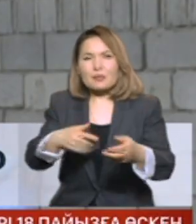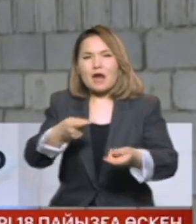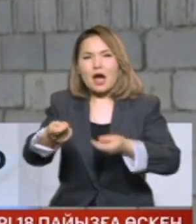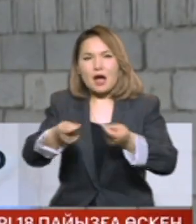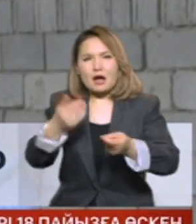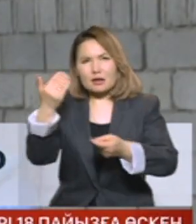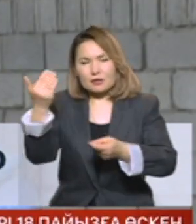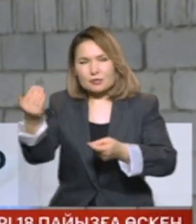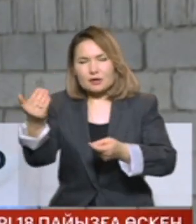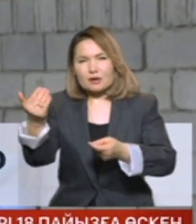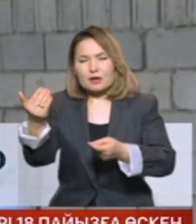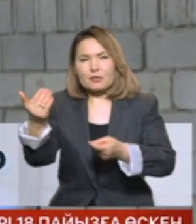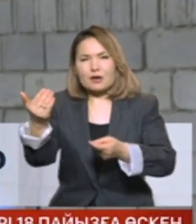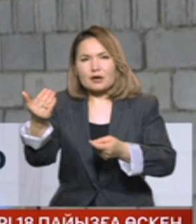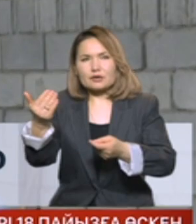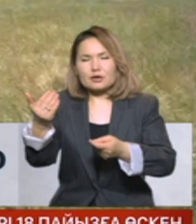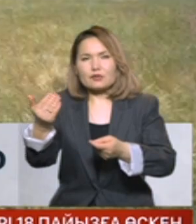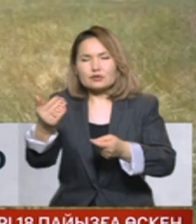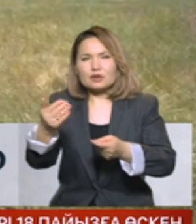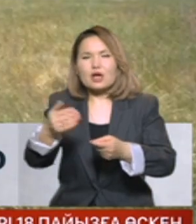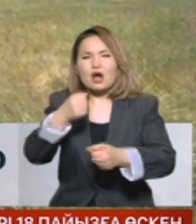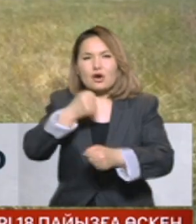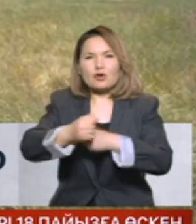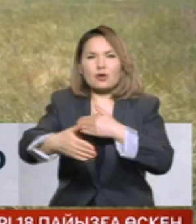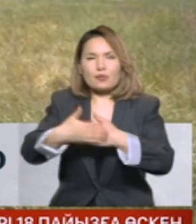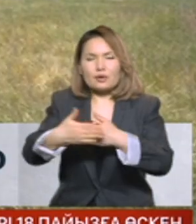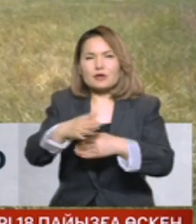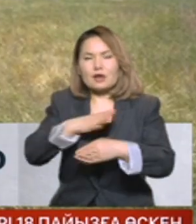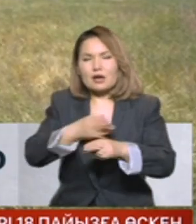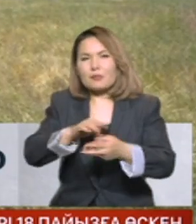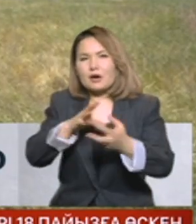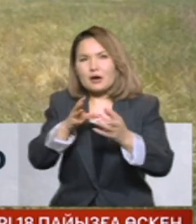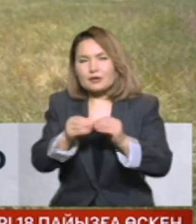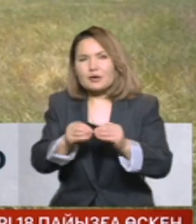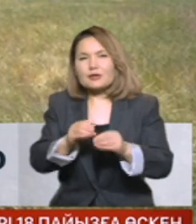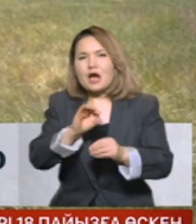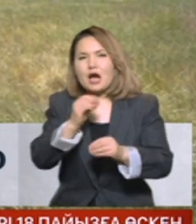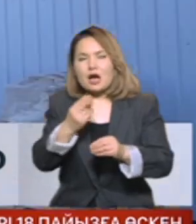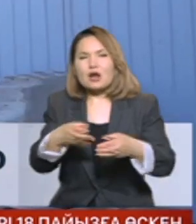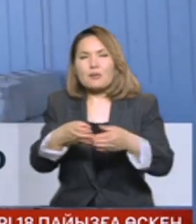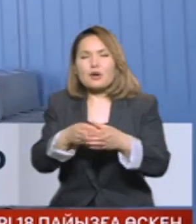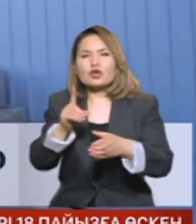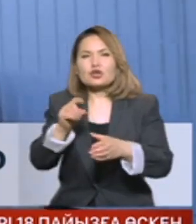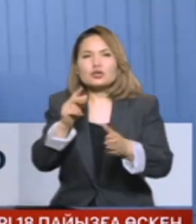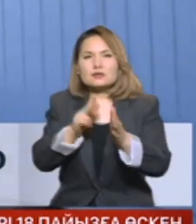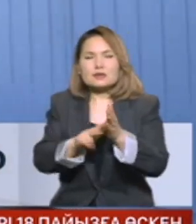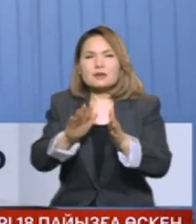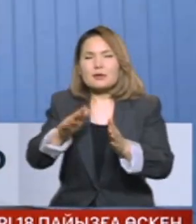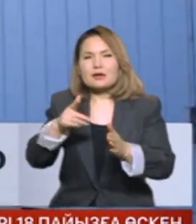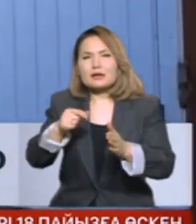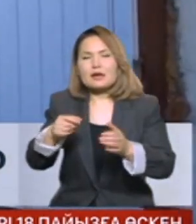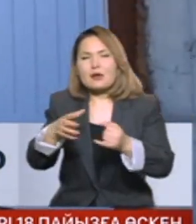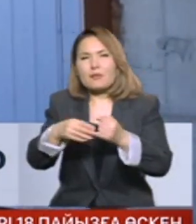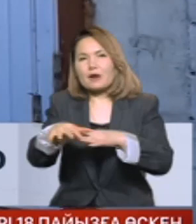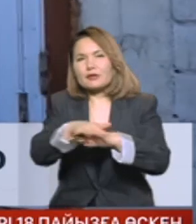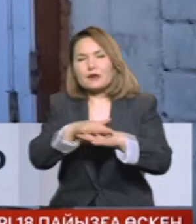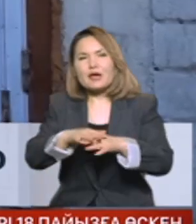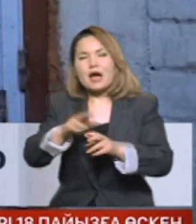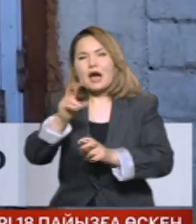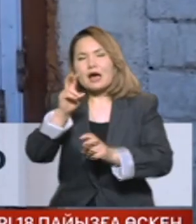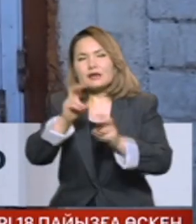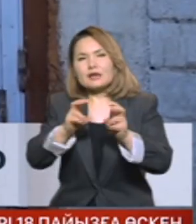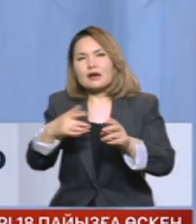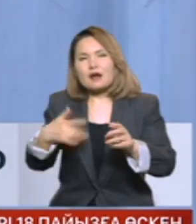әкімдіктің бір сотрудигі жазаға тартылды. Облыс әкімдігінің әлеуметтік кәсіпкерлік корпорациясы 185 гектар аумақтағы Тараз индустриалды